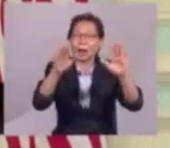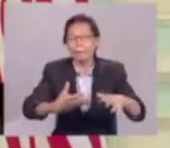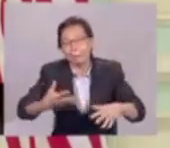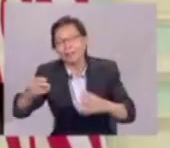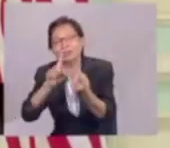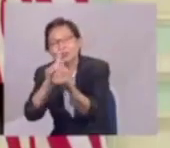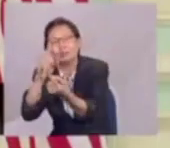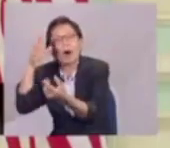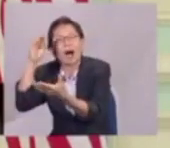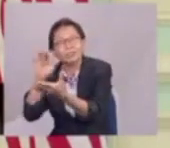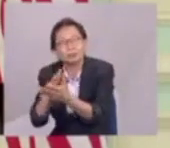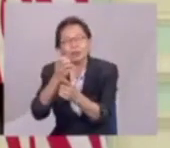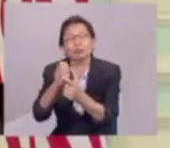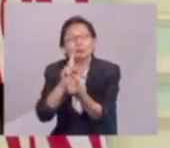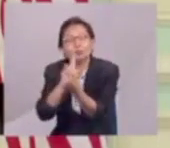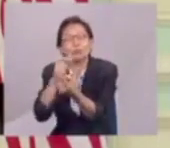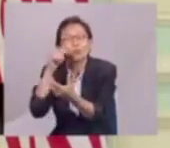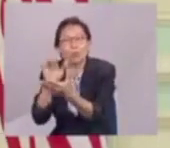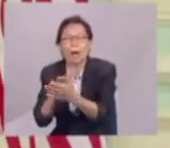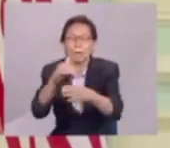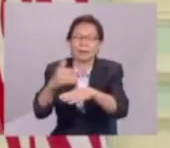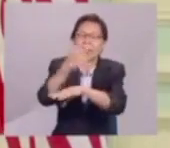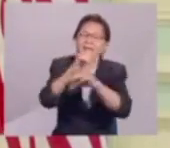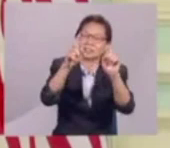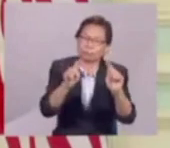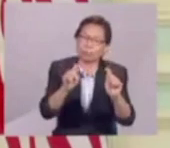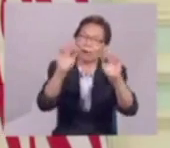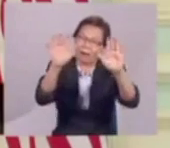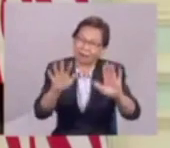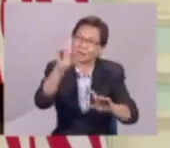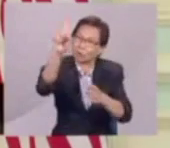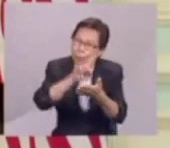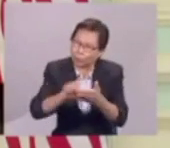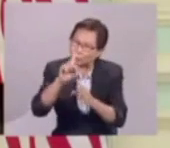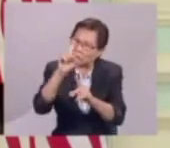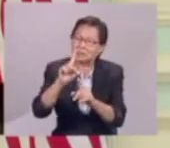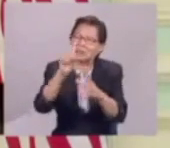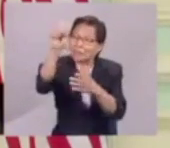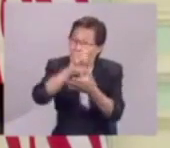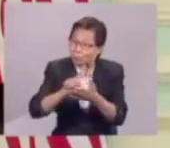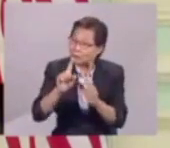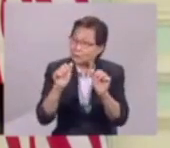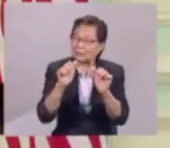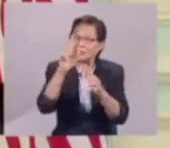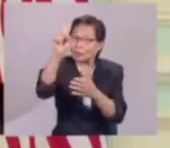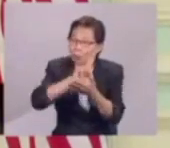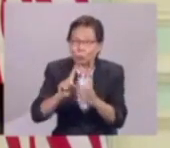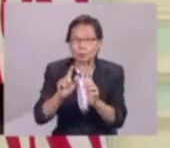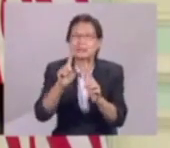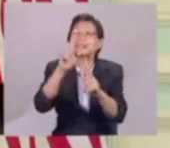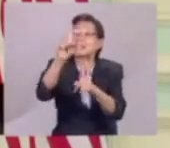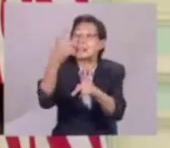dengan suami atau isteri dibenarkan satu minggu sekali untuk mereka mengunjungi atau